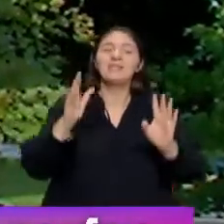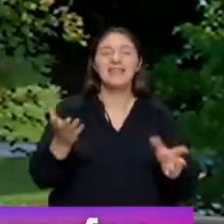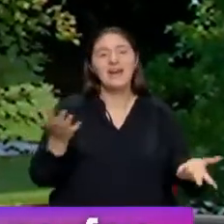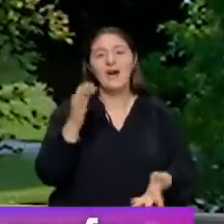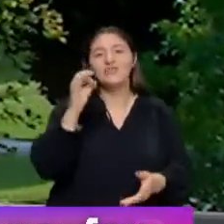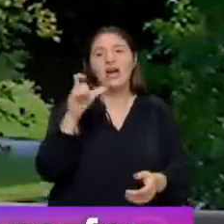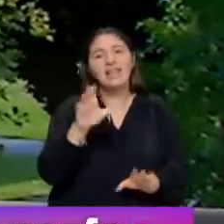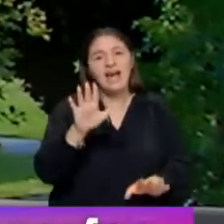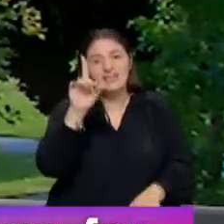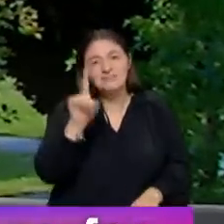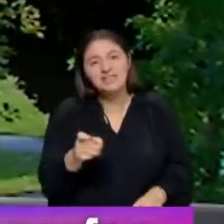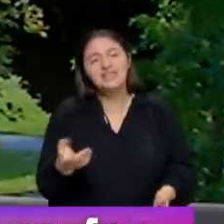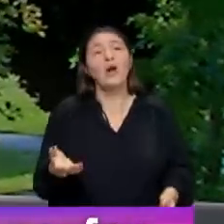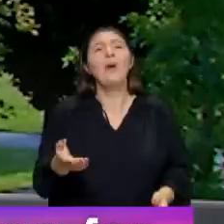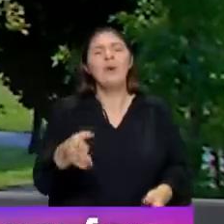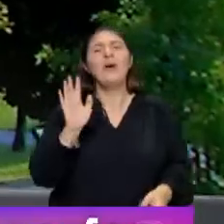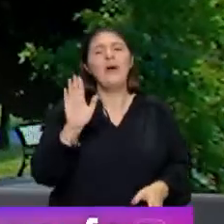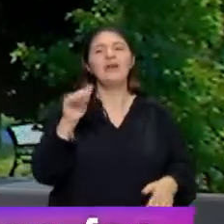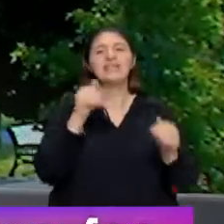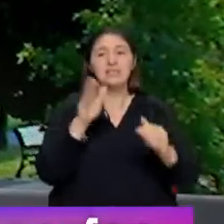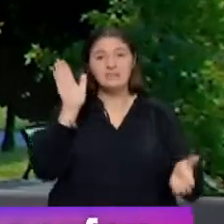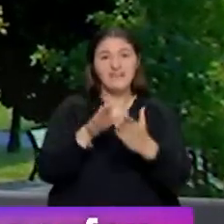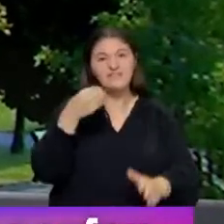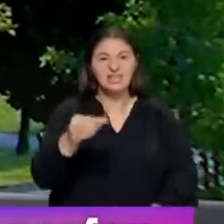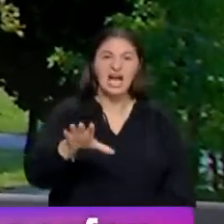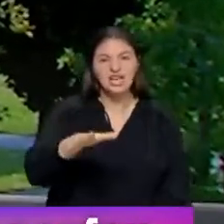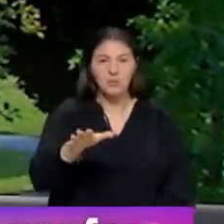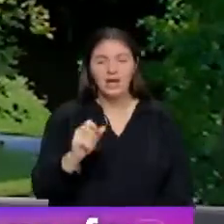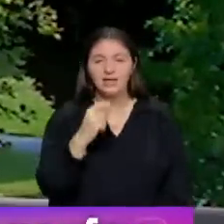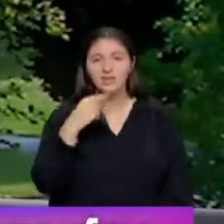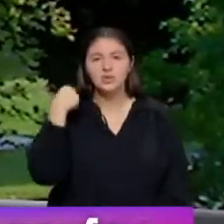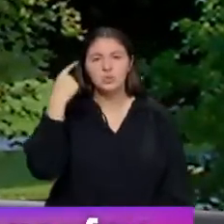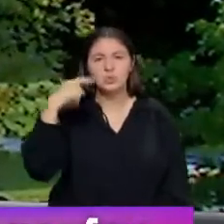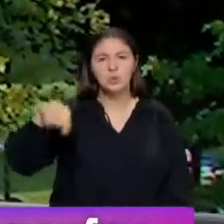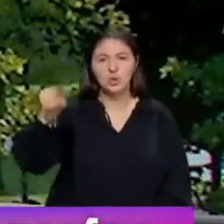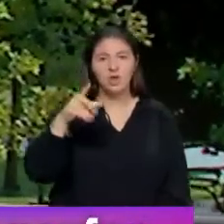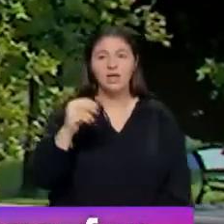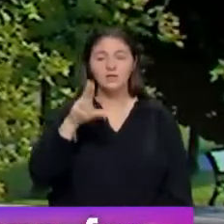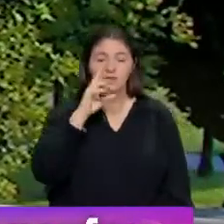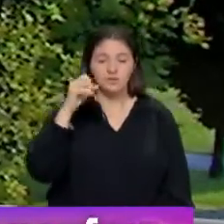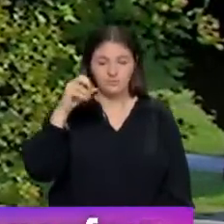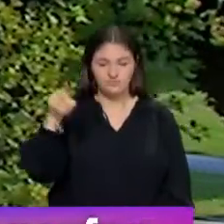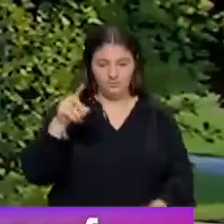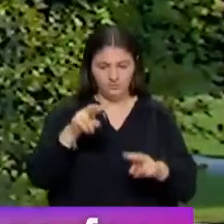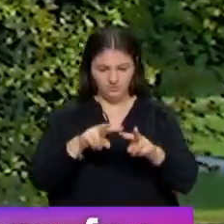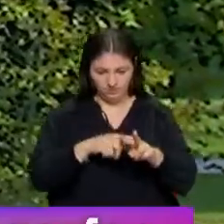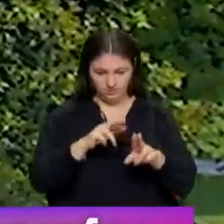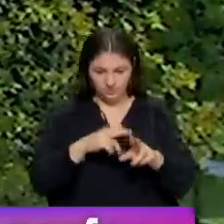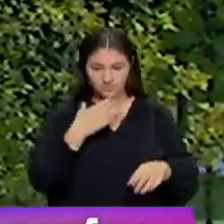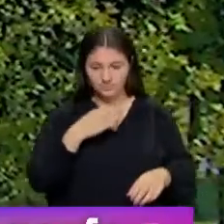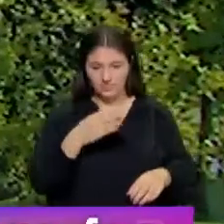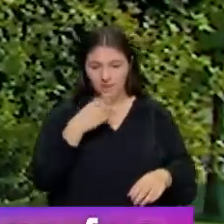ocağı da kalır mı Yok yok seçime yakın mı versek acaba diye düşünülüyor en son AK Parti myk'da